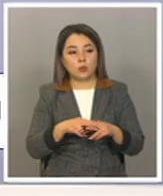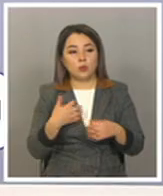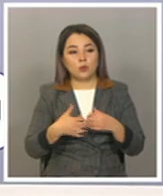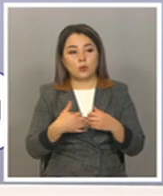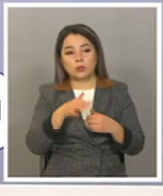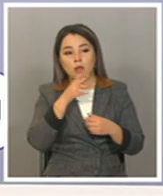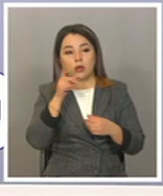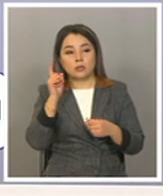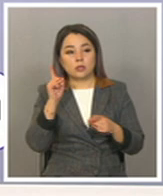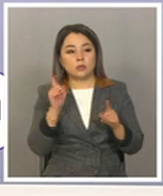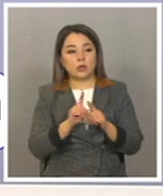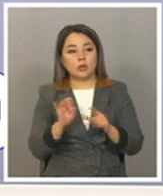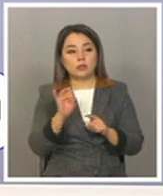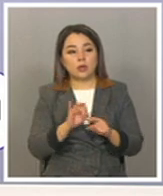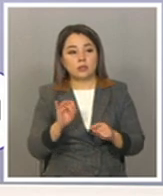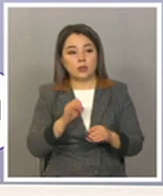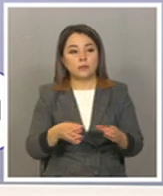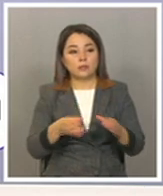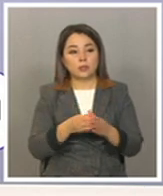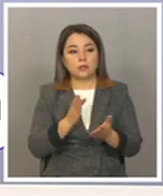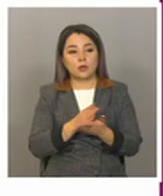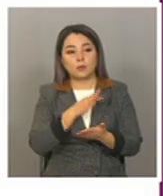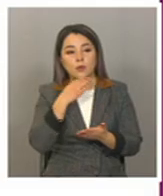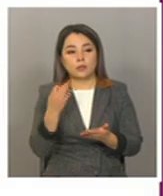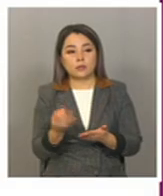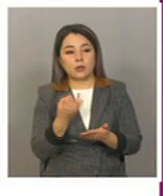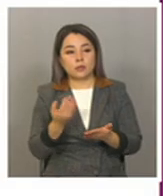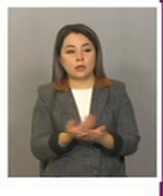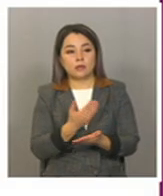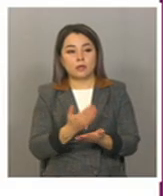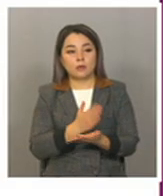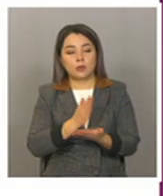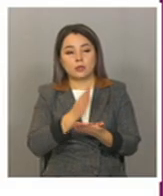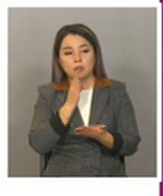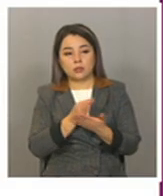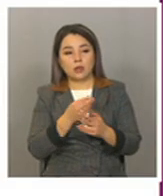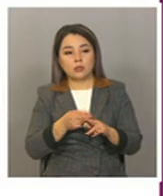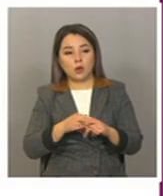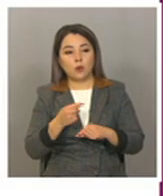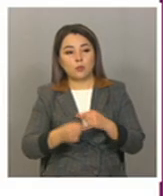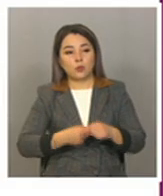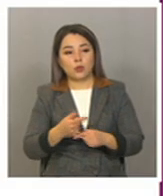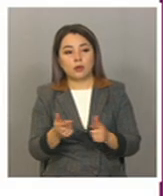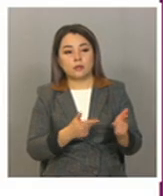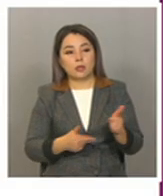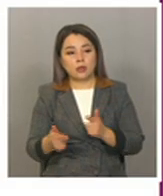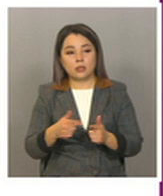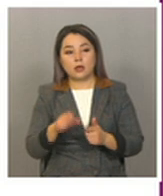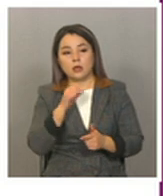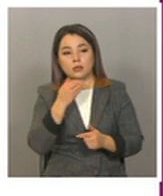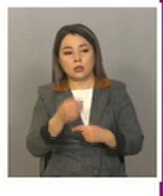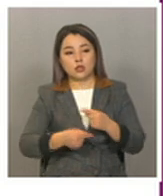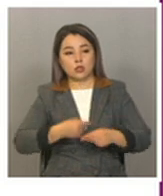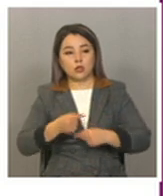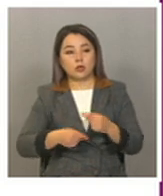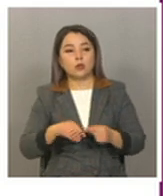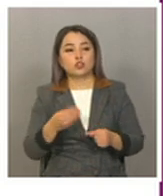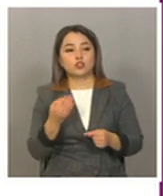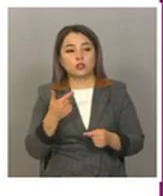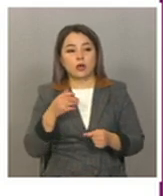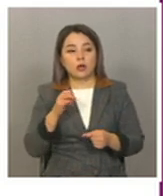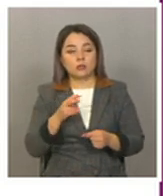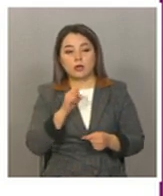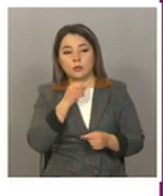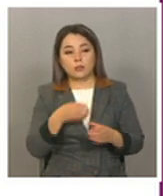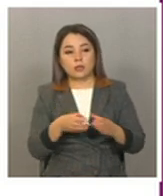тарихшы Өтеміс қажының мынандай қызықты деректемесі бар. Мұрагерлік тағайындау туралы атасы Шыңғысхан жошылдарына